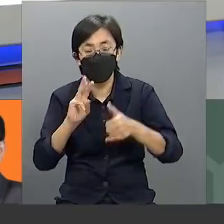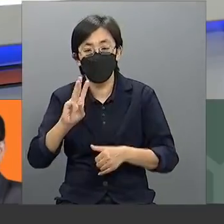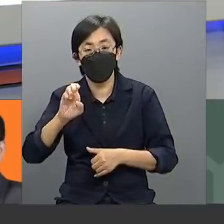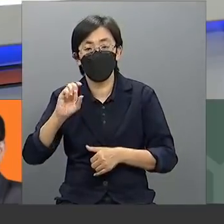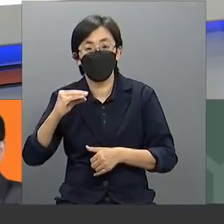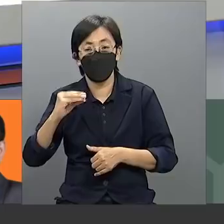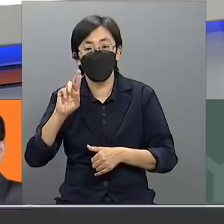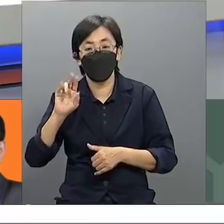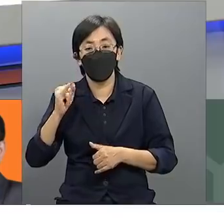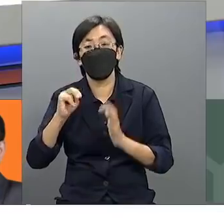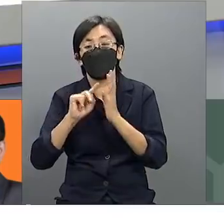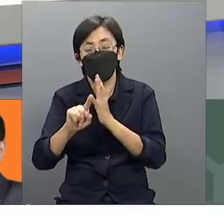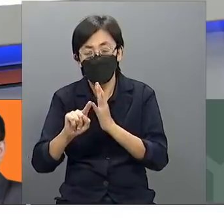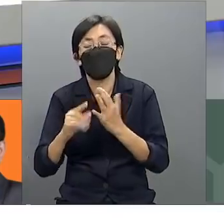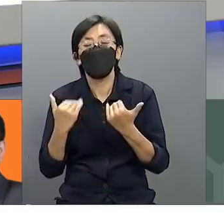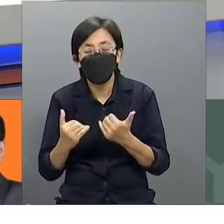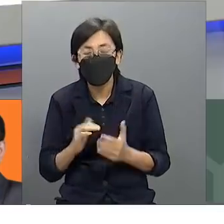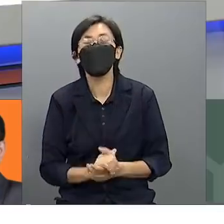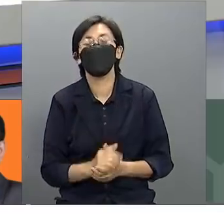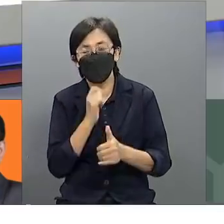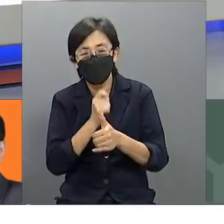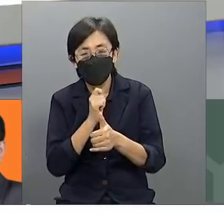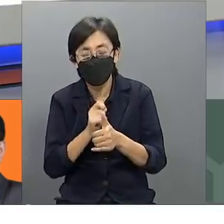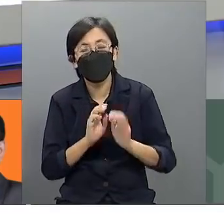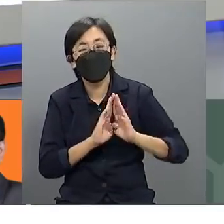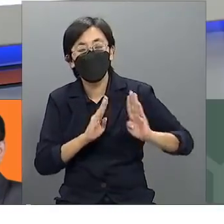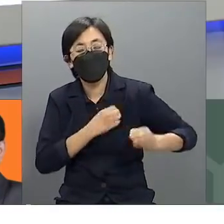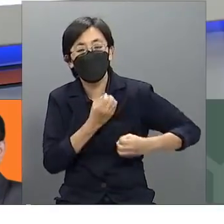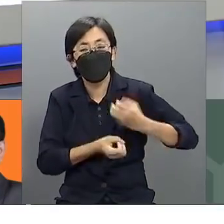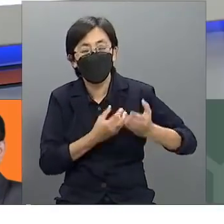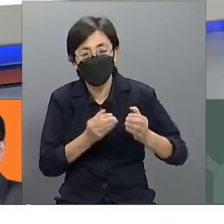ที่เพิ่งเริ่มนับกันไปคุณโรจน์ดีคะแนนมาอยู่ที่อันดับ 2นะคะ